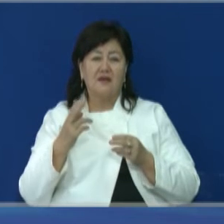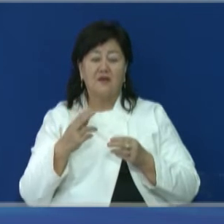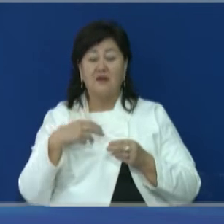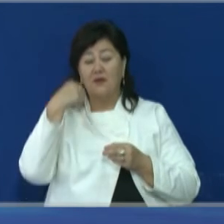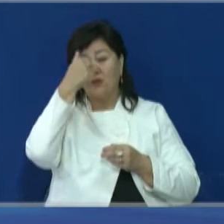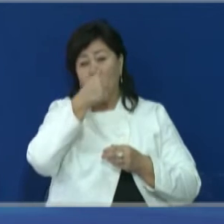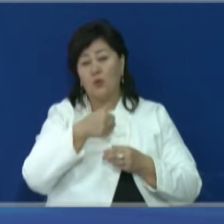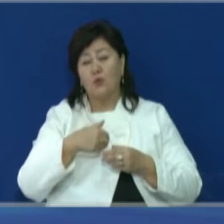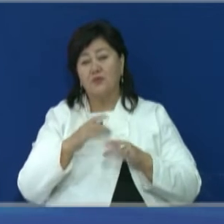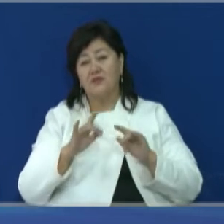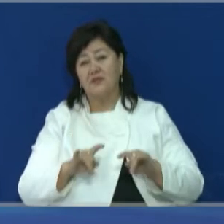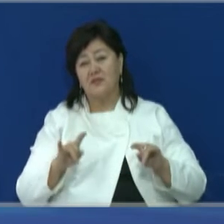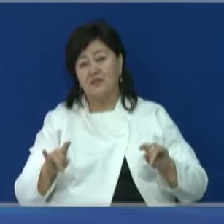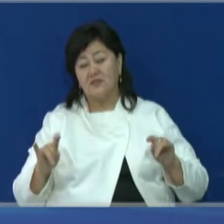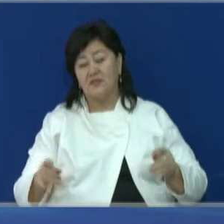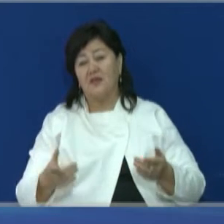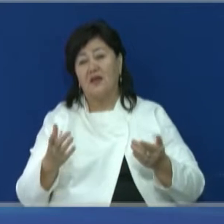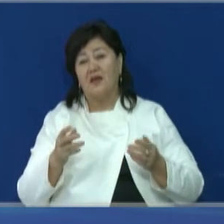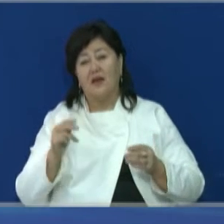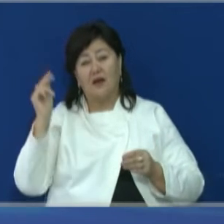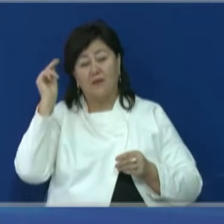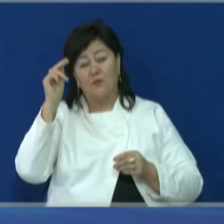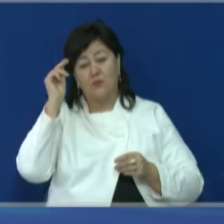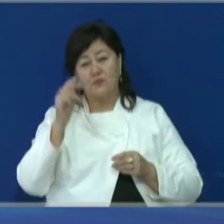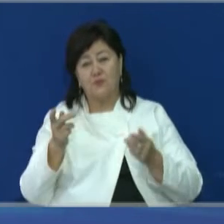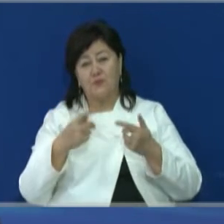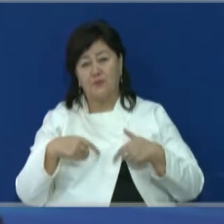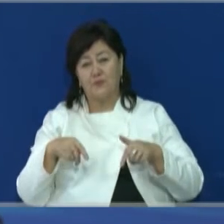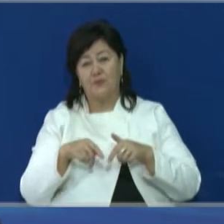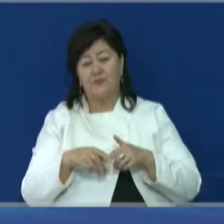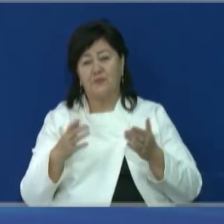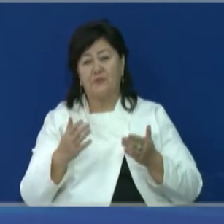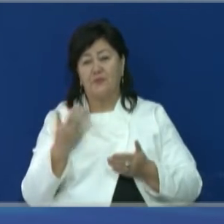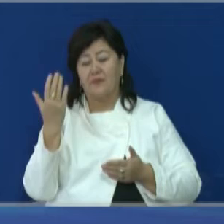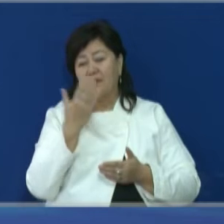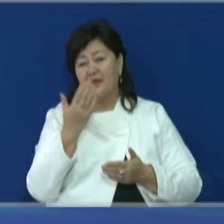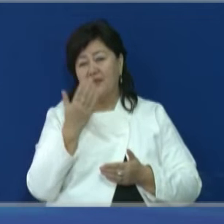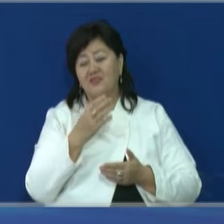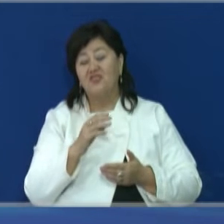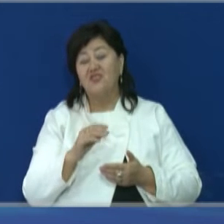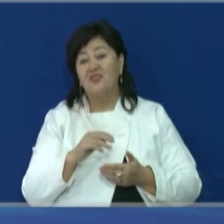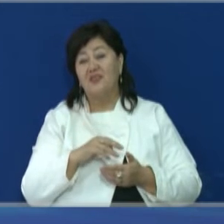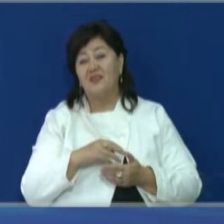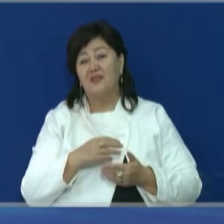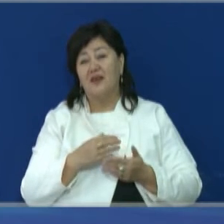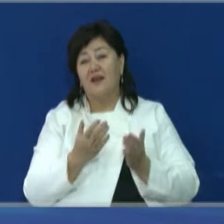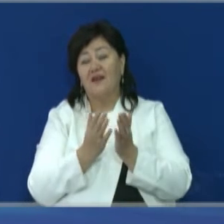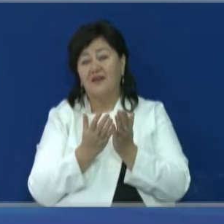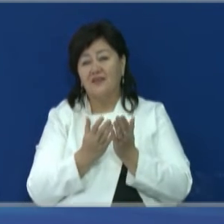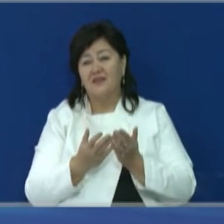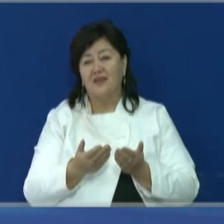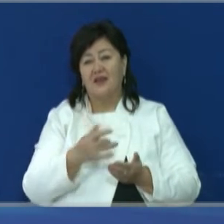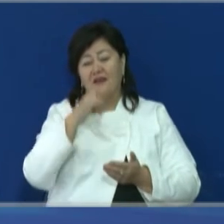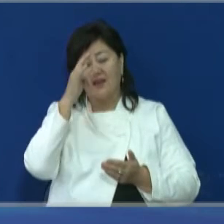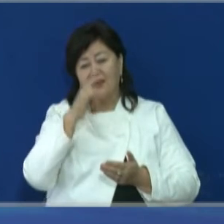балалар оқулары байқауларын өткізуде. Жобаның басты мақсаты жас буынның кітап оқуға қызығушылығын арттыру, қазақ және шетел